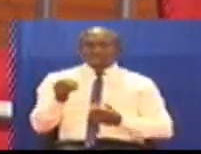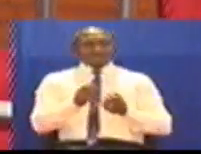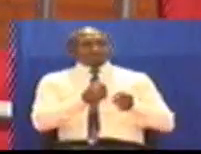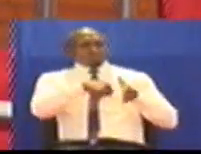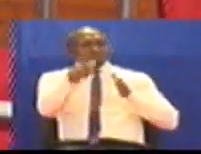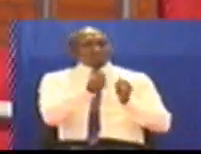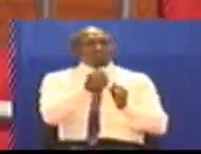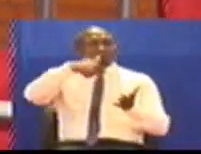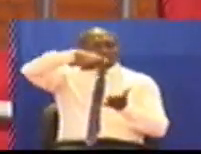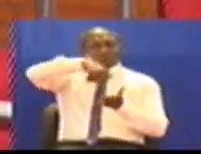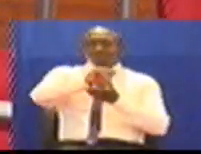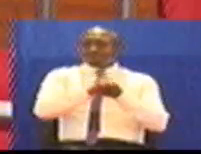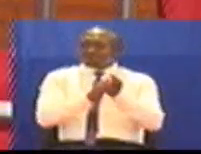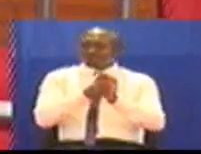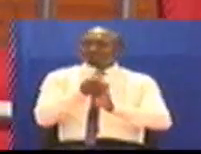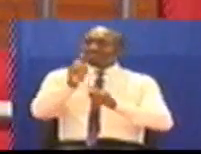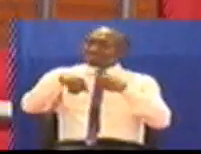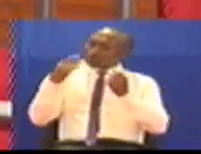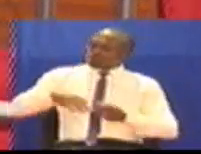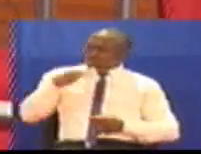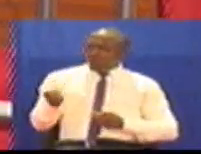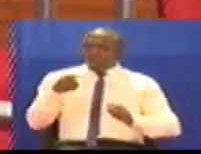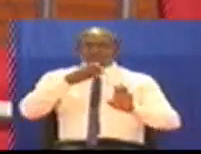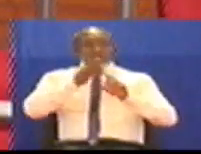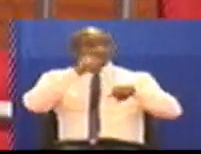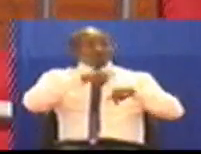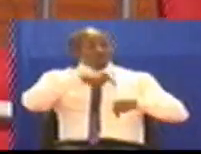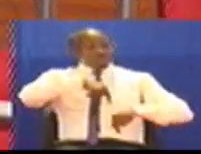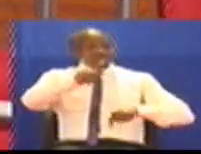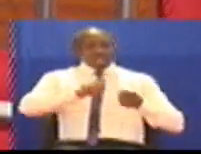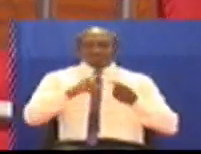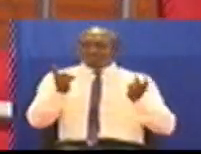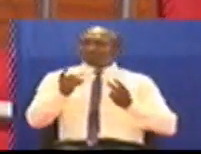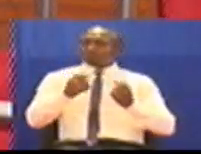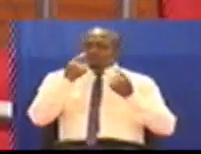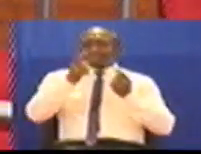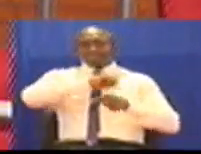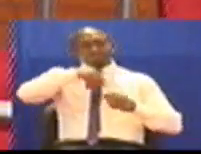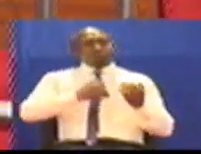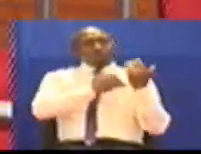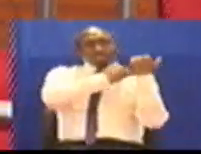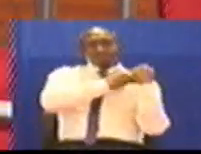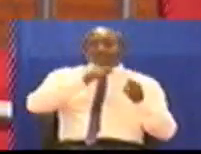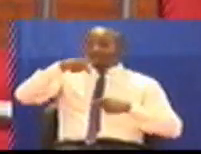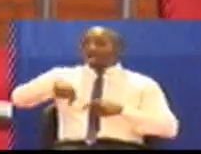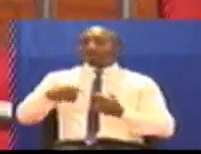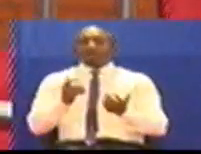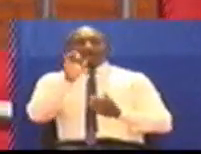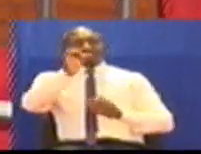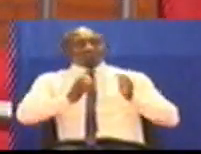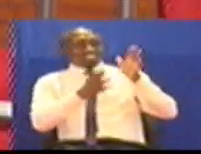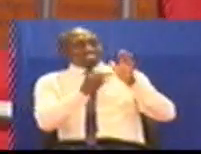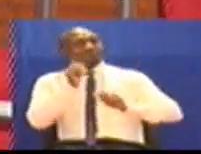vingine aendelee kutoa ili muda ukipita basi tujue na wabunge nao tuliwajibike. Isije ikawa hapa 90% tunawasema tu